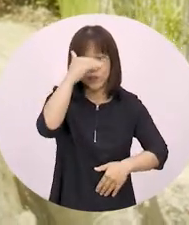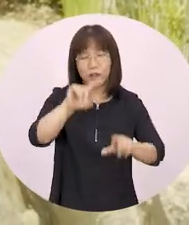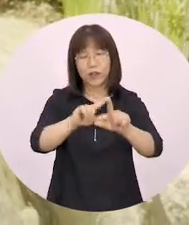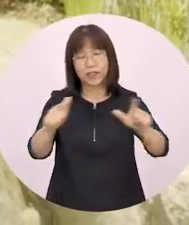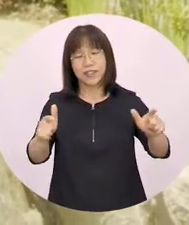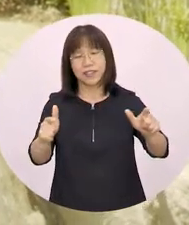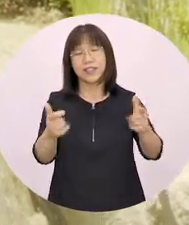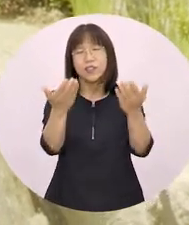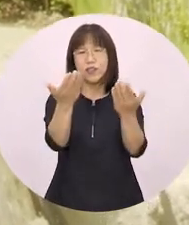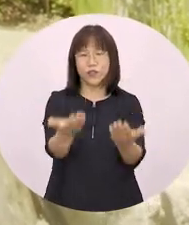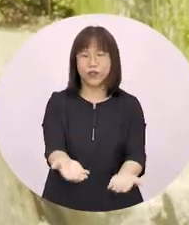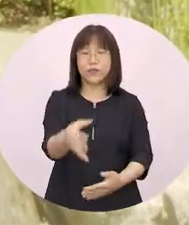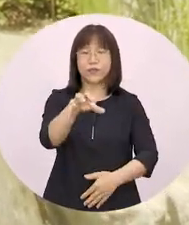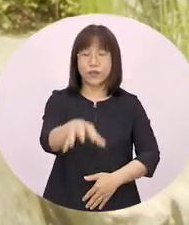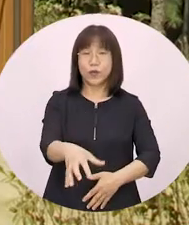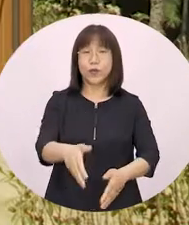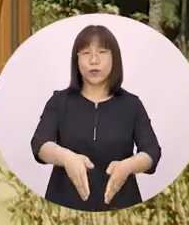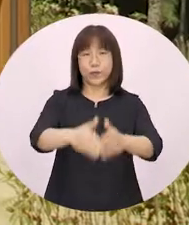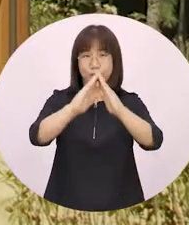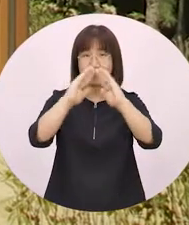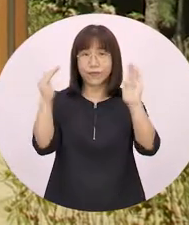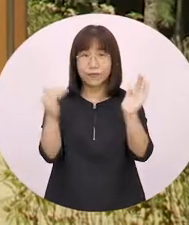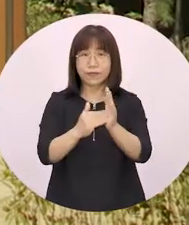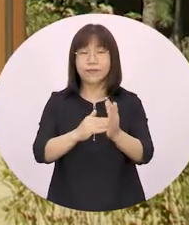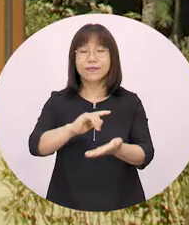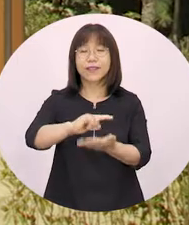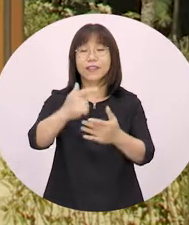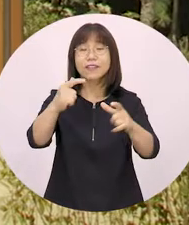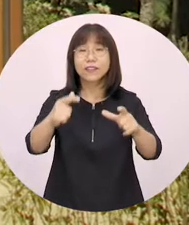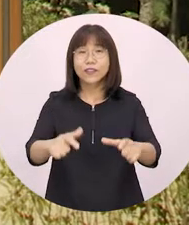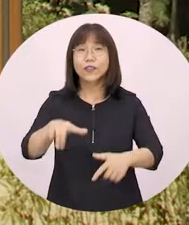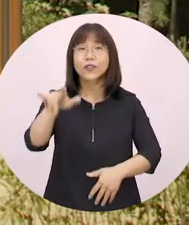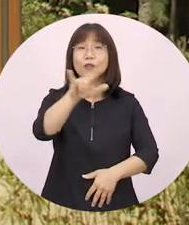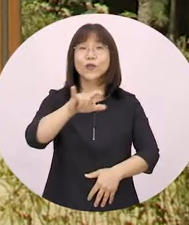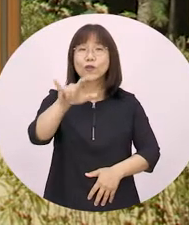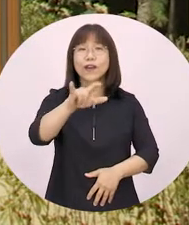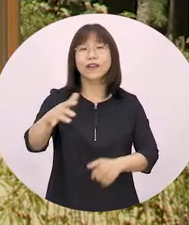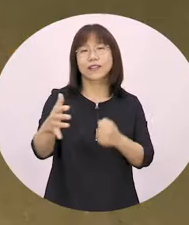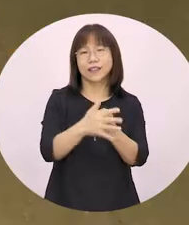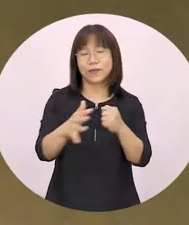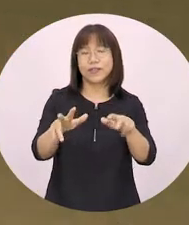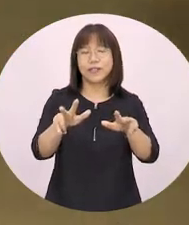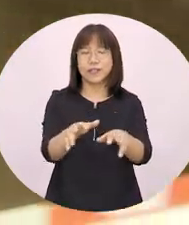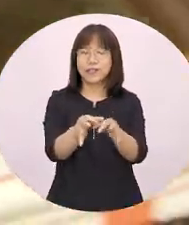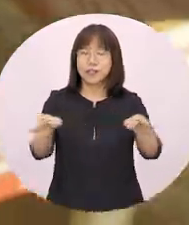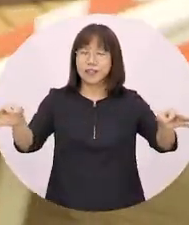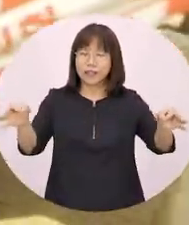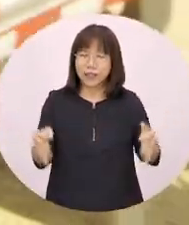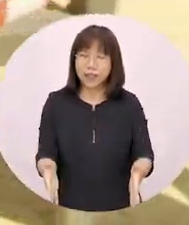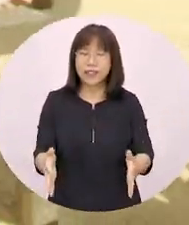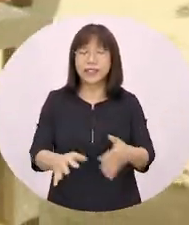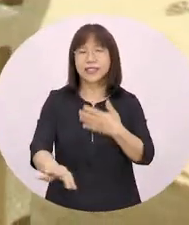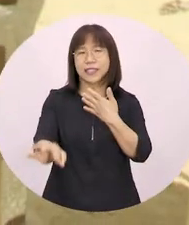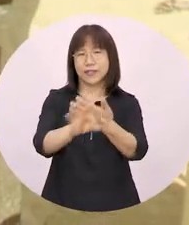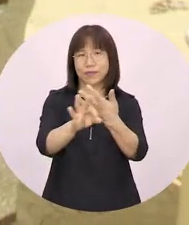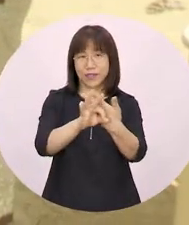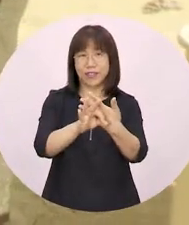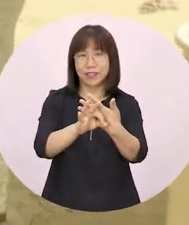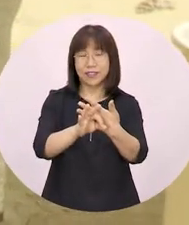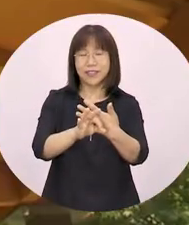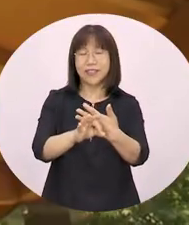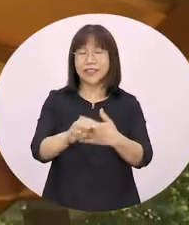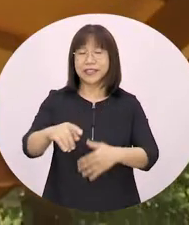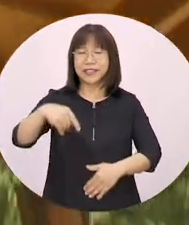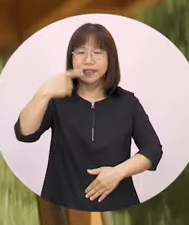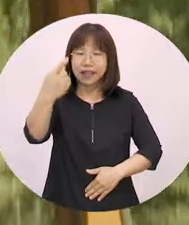등이 설치된 열린 쉼터도 마련했습니다. 한편 강서구는 코로나19 상황으로 인해 당분간 시범 가동